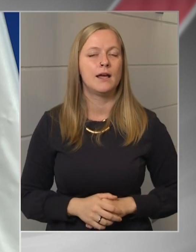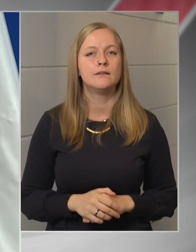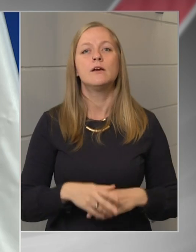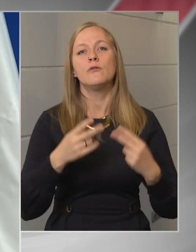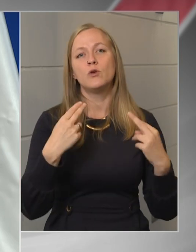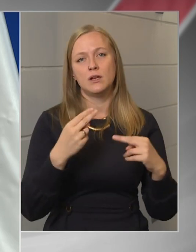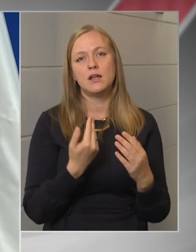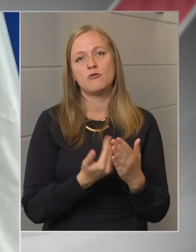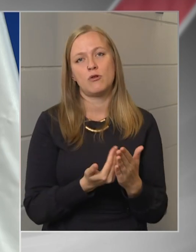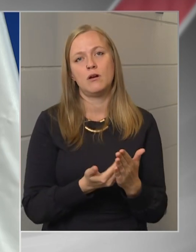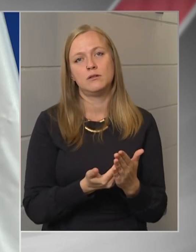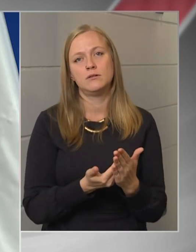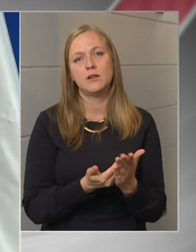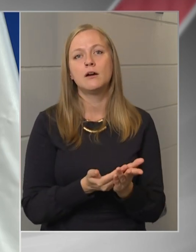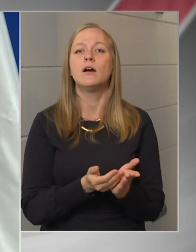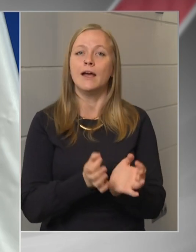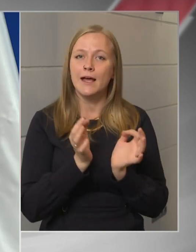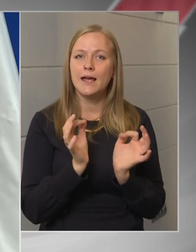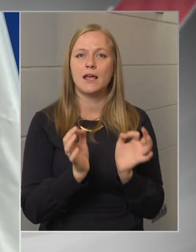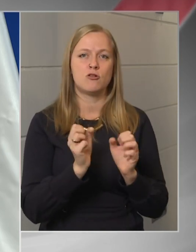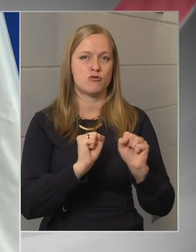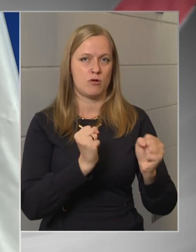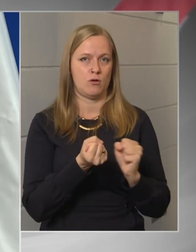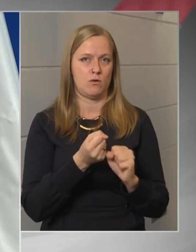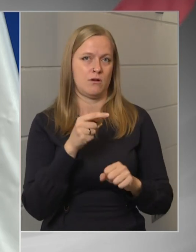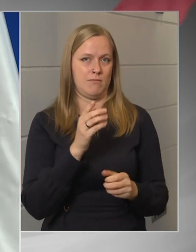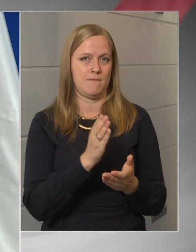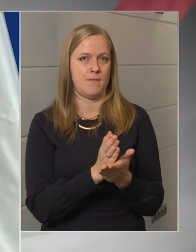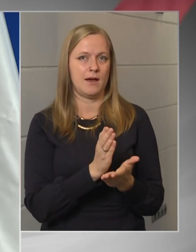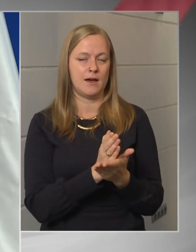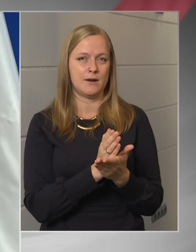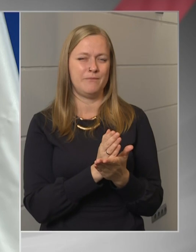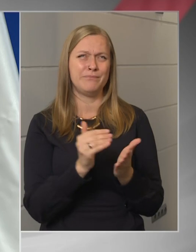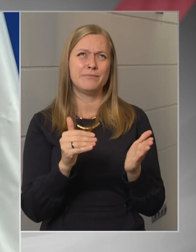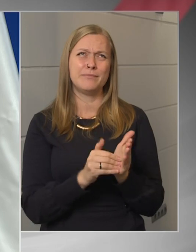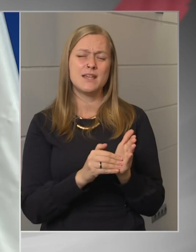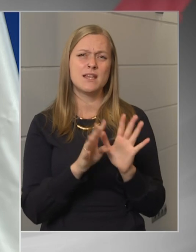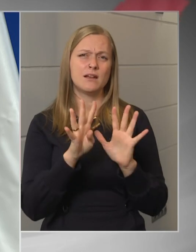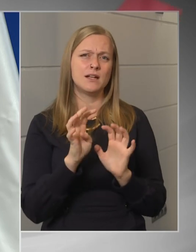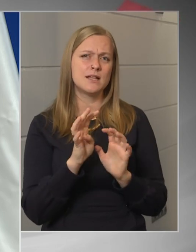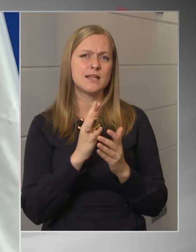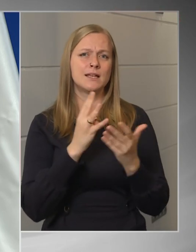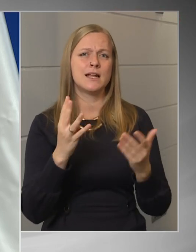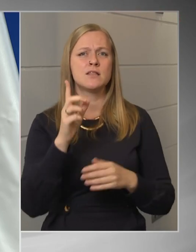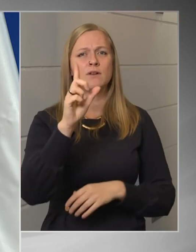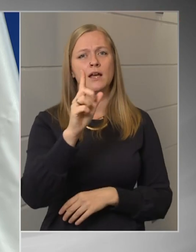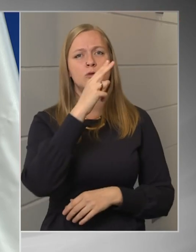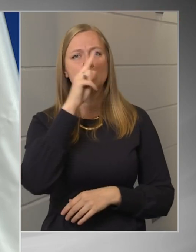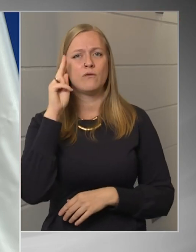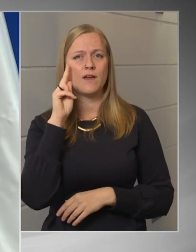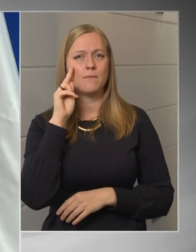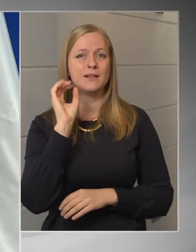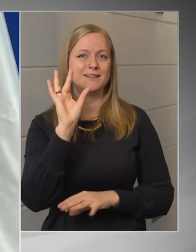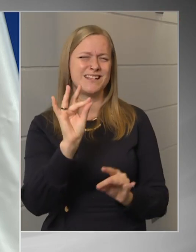folytatása annak a helyes gyakorlatnak, ami már 1992. november